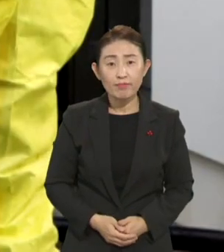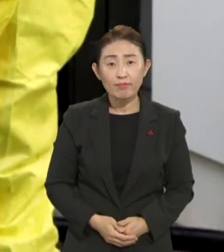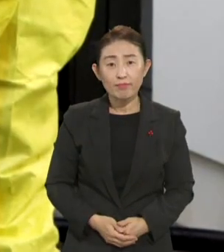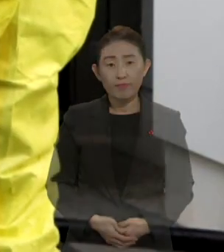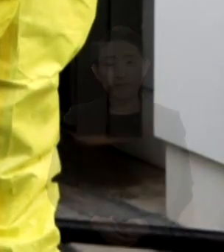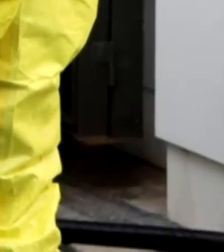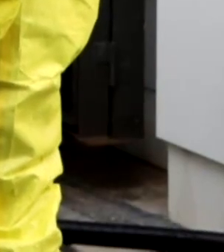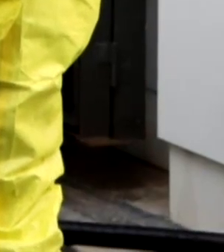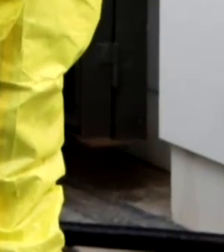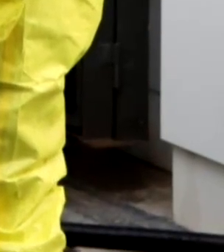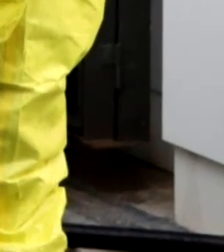당부했습니다